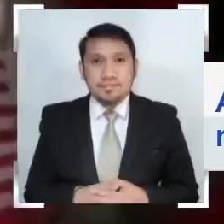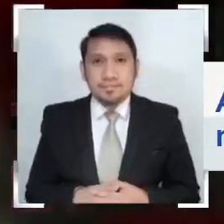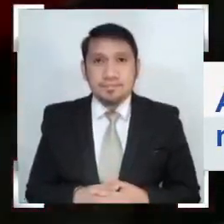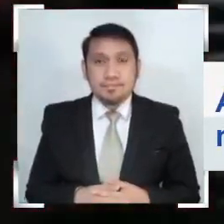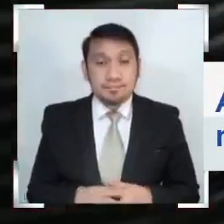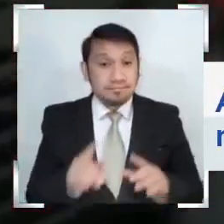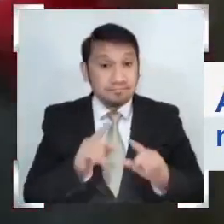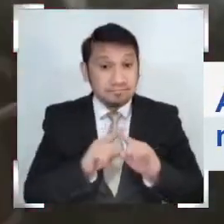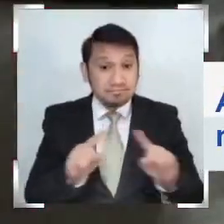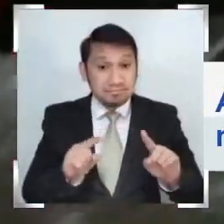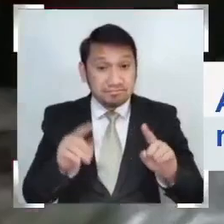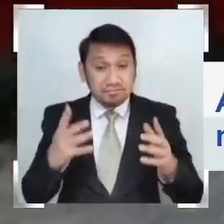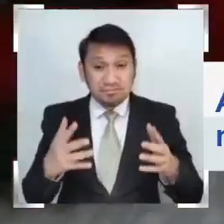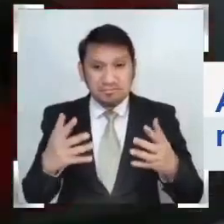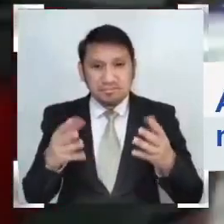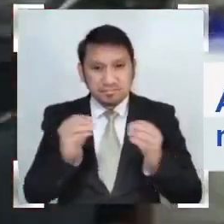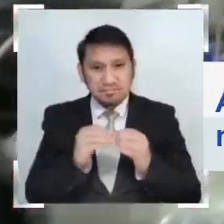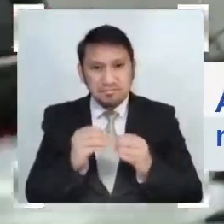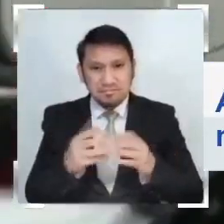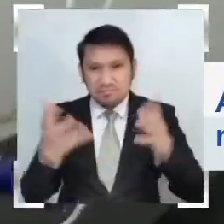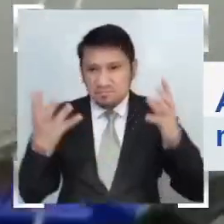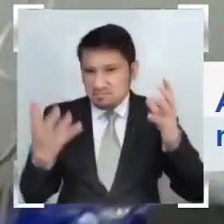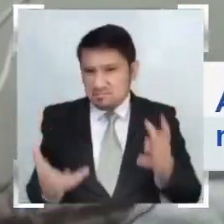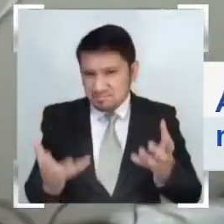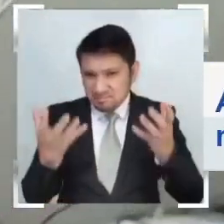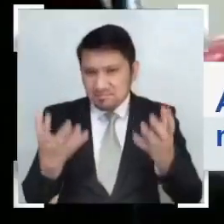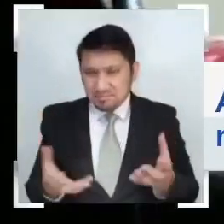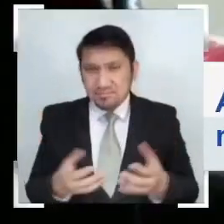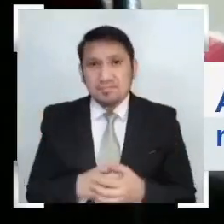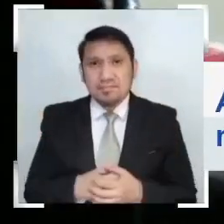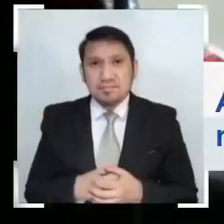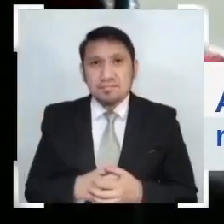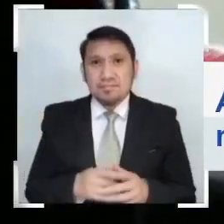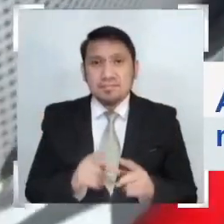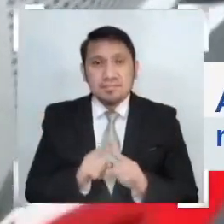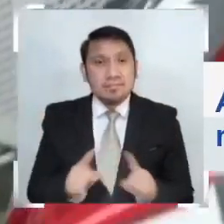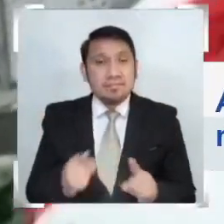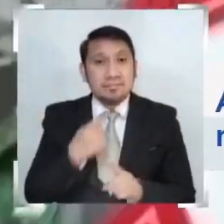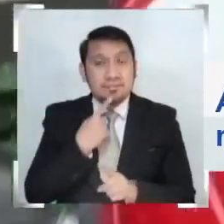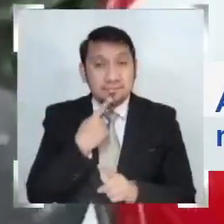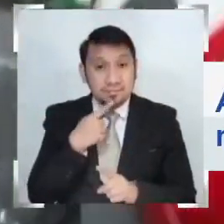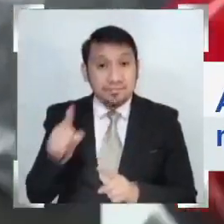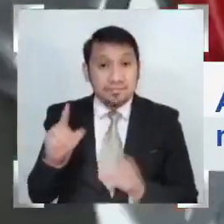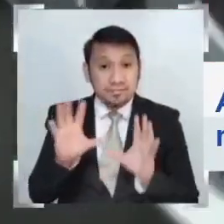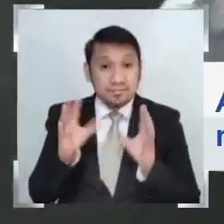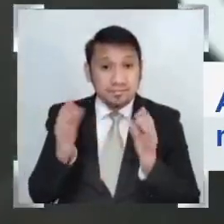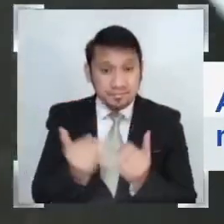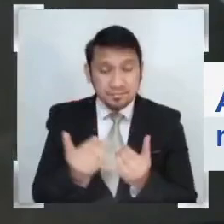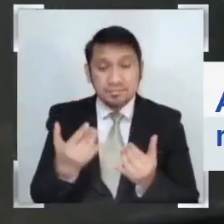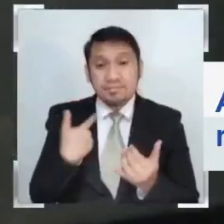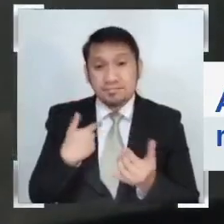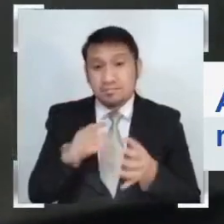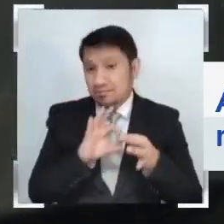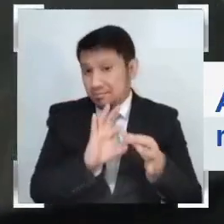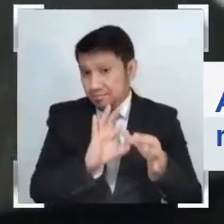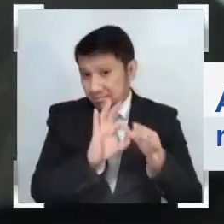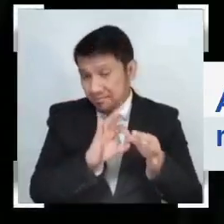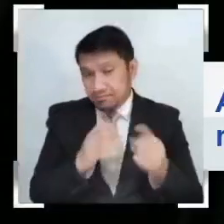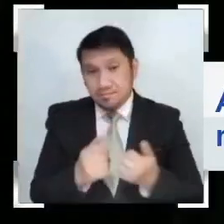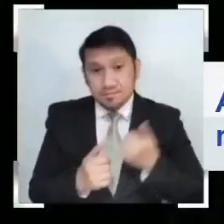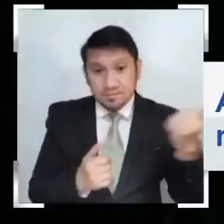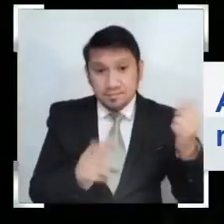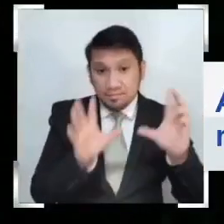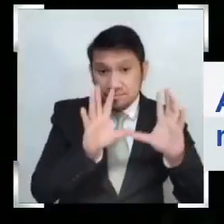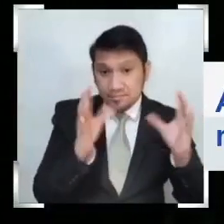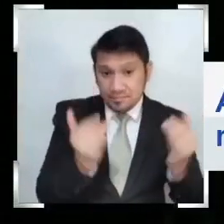mas mabigat ito ng kaunti kumpara sa maordinaryong helmet. Pero sabi ng manufacturer nito, nakikipag-ugnay na sila sa iba pang kumpanya